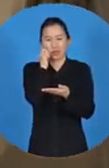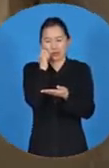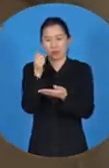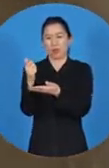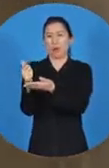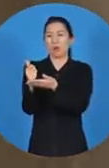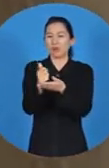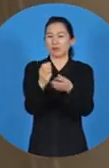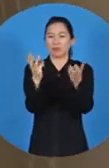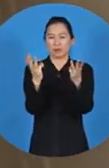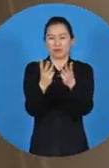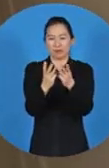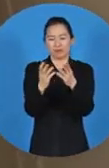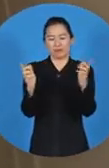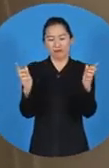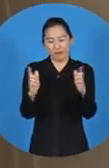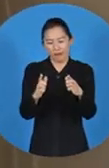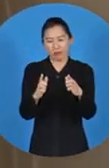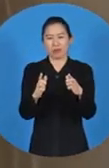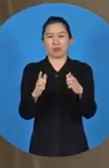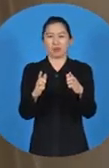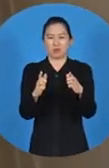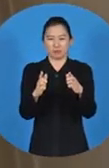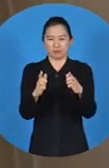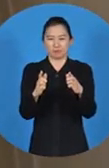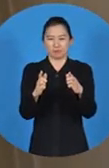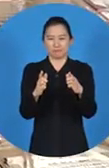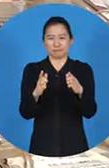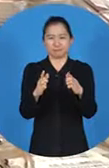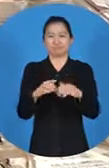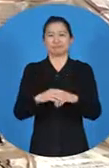に大きな影響を与えています。